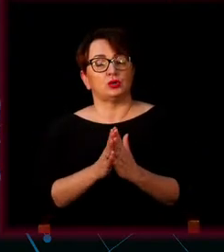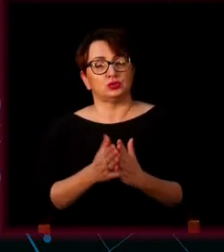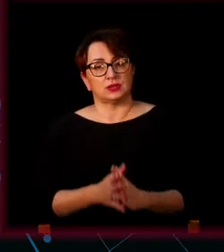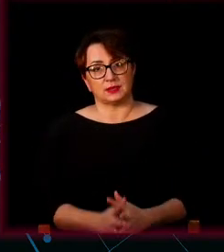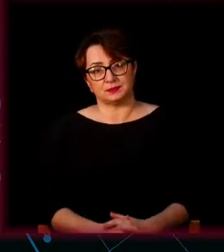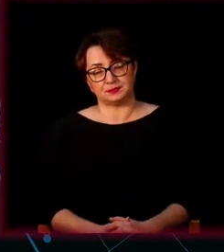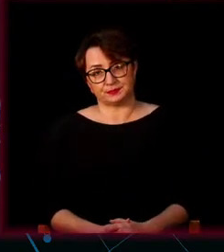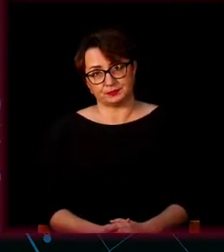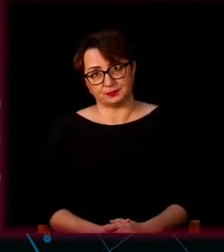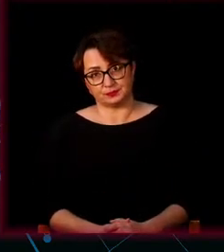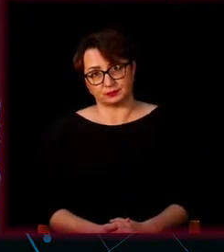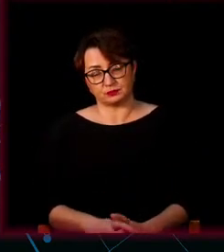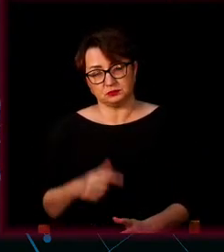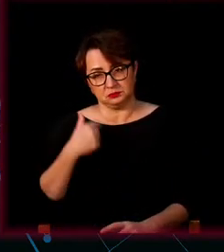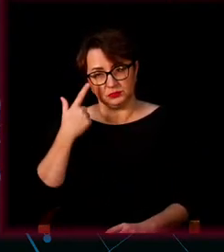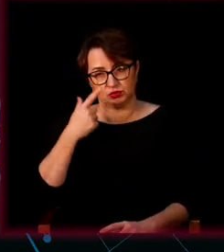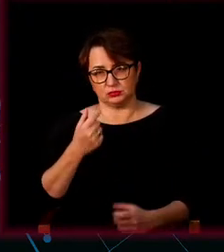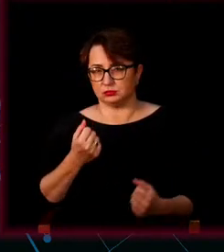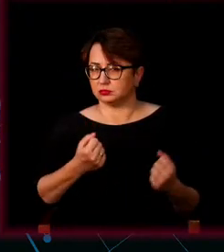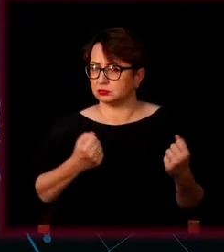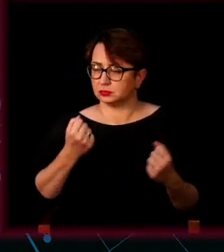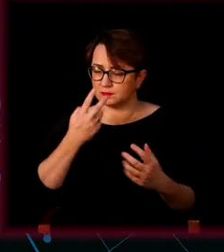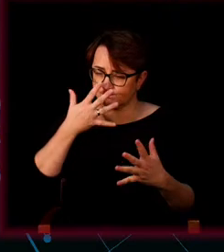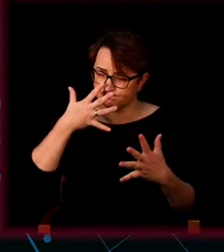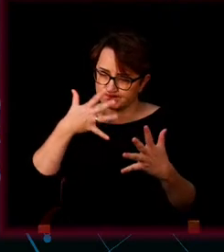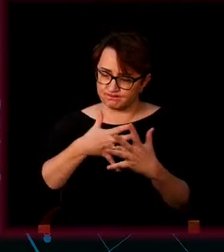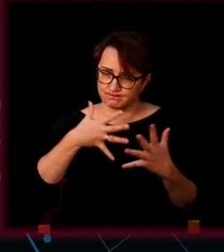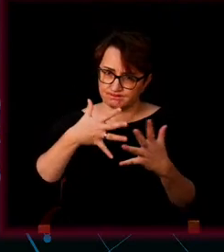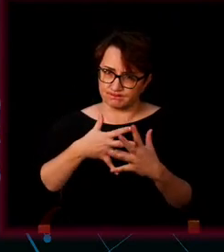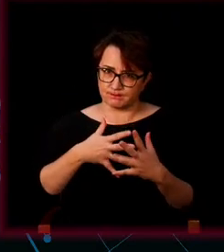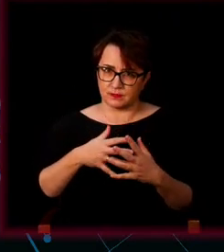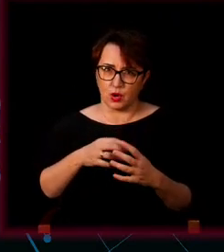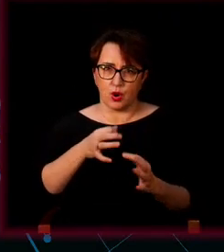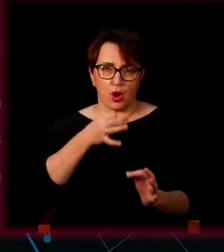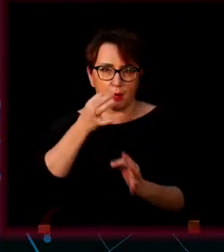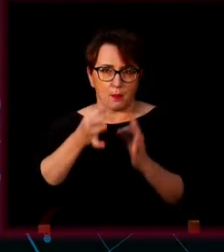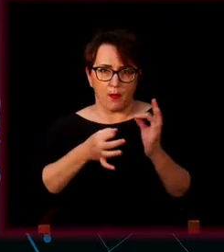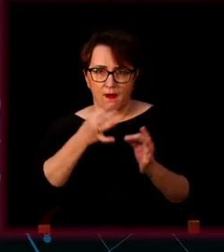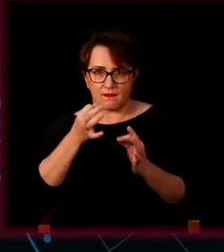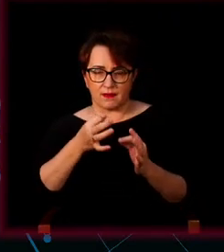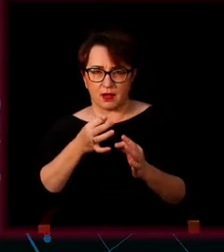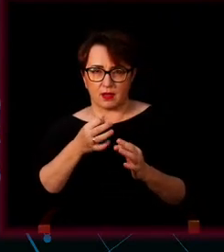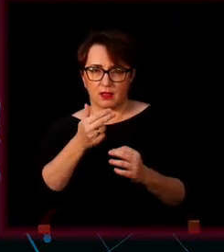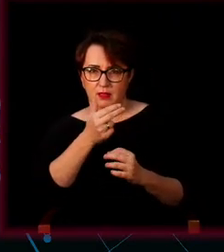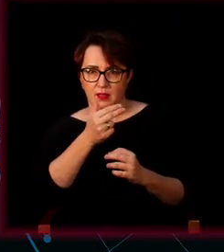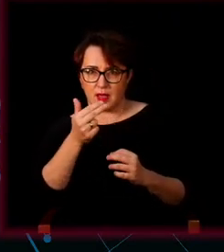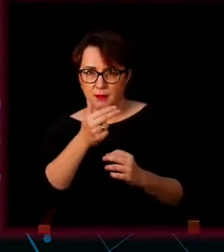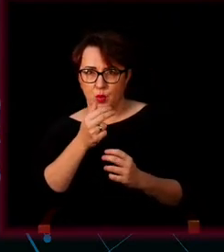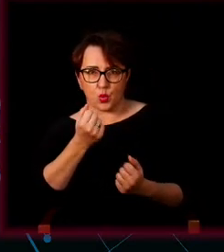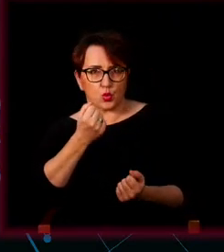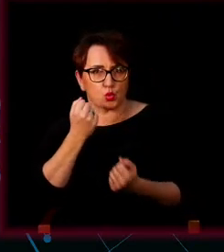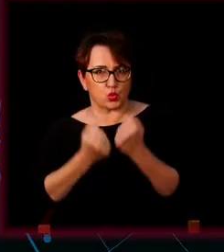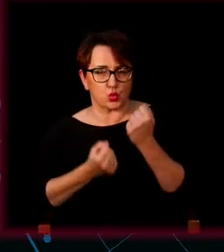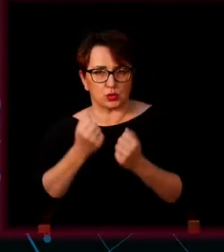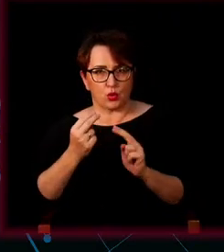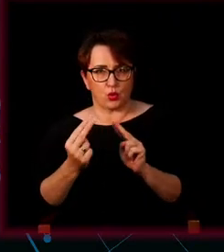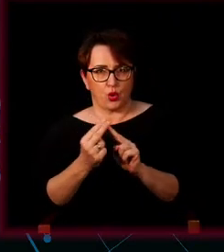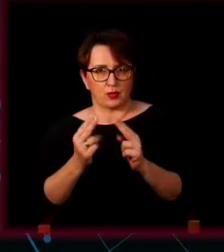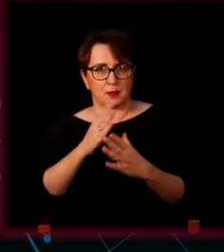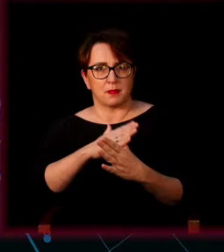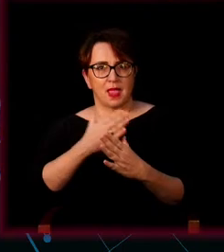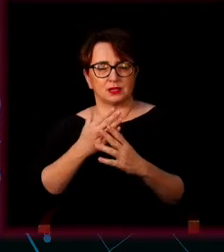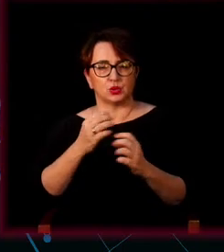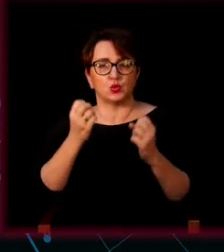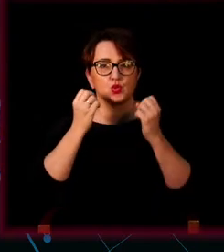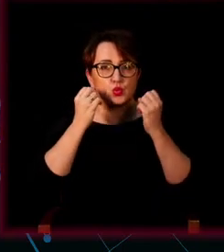jest, wydaje mi się, taką niesamowicie wnikliwą opowieścią o przede wszystkim o trudności kontaktu